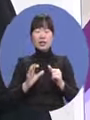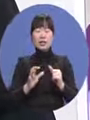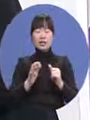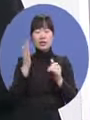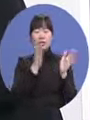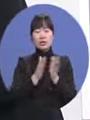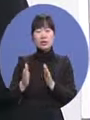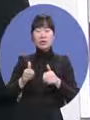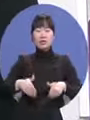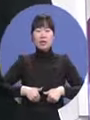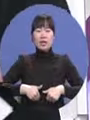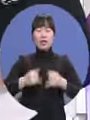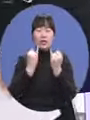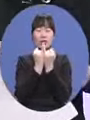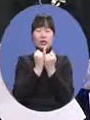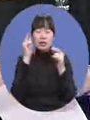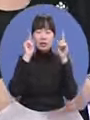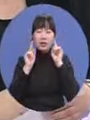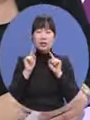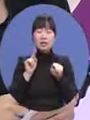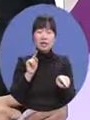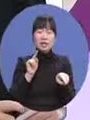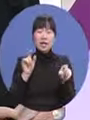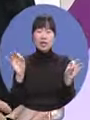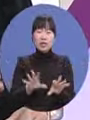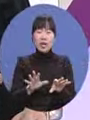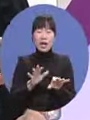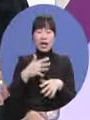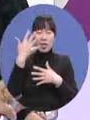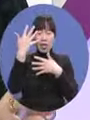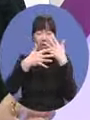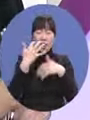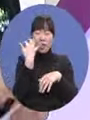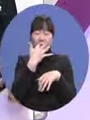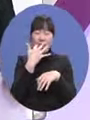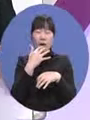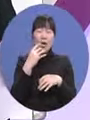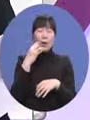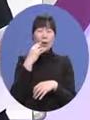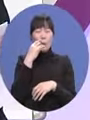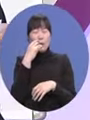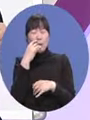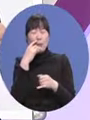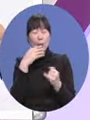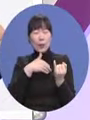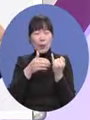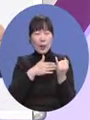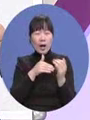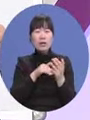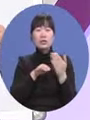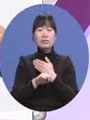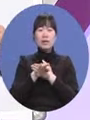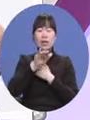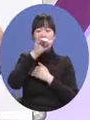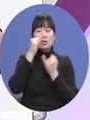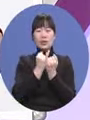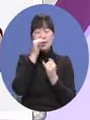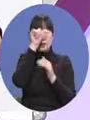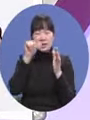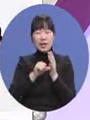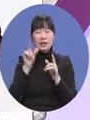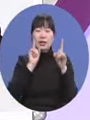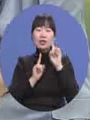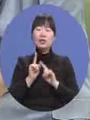되고 그다음에 여성의 상처는 네가 한순간에 야동 보고 호기심으로 만지고 치고는 여자의 상처는 일생 동안